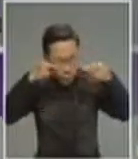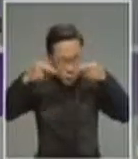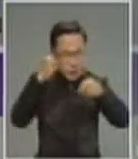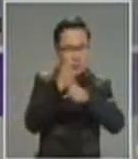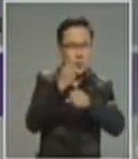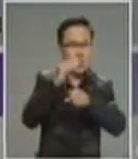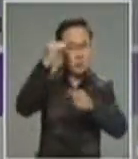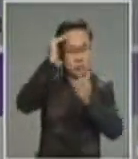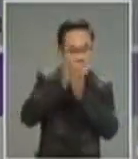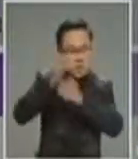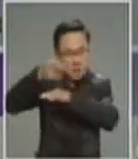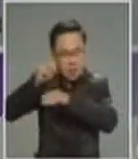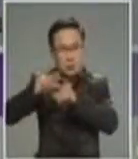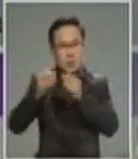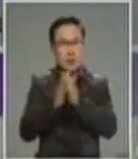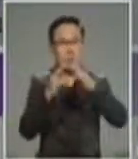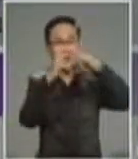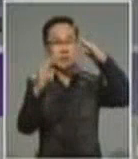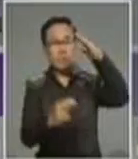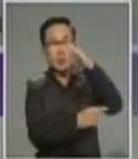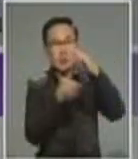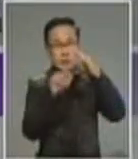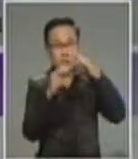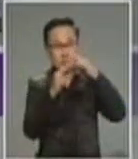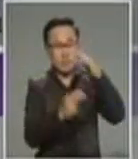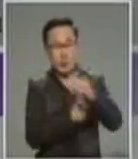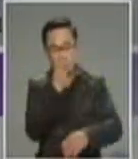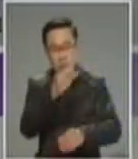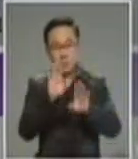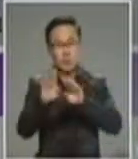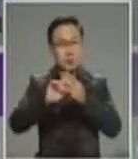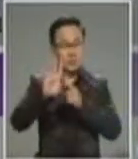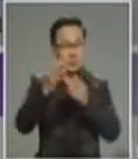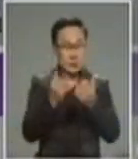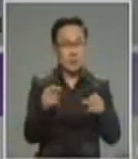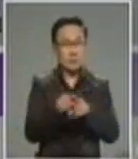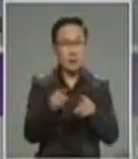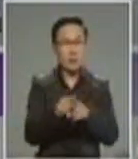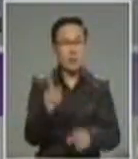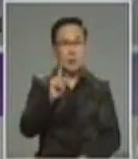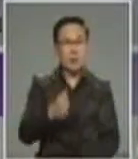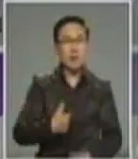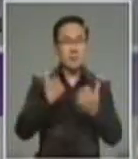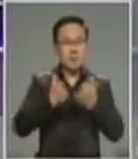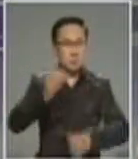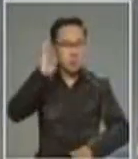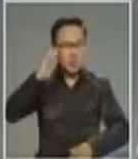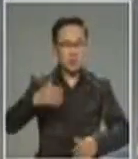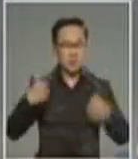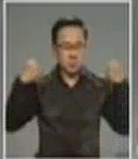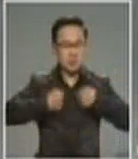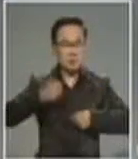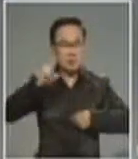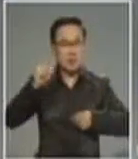ตำรวจรวมทั้งสื่อมวลชนนะครับบนสะพานซึ่งตอนนี้อยู่ด้านหลังของประตูสที่ผมรายงานอยู่ขณะนี้พบว่ามีชายสวมเสื้อสี